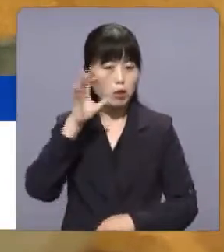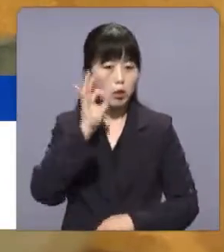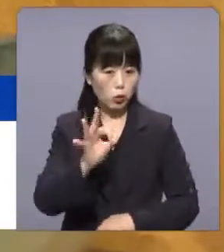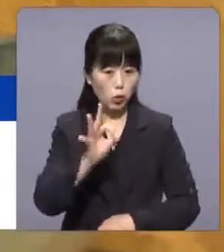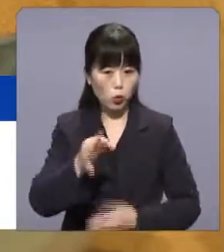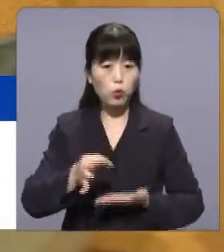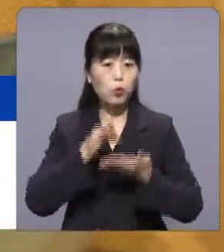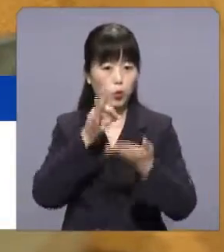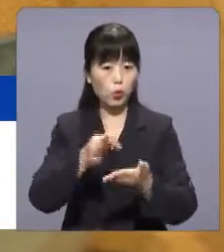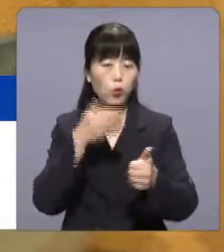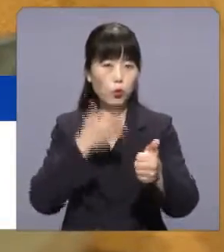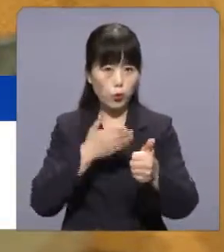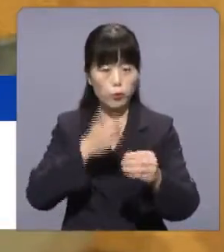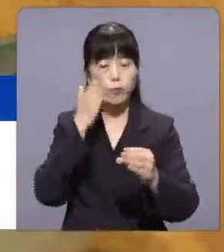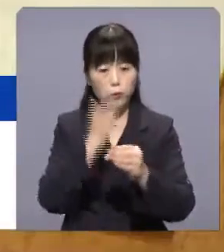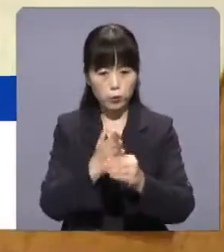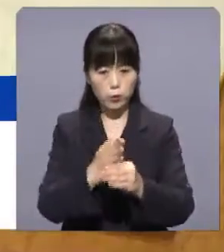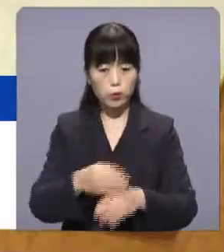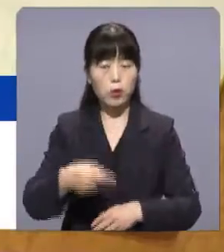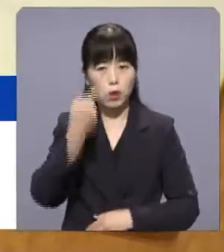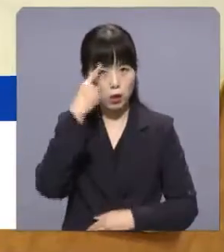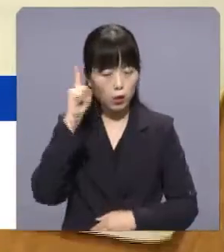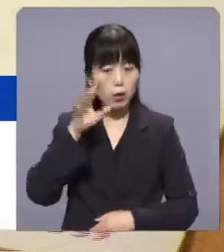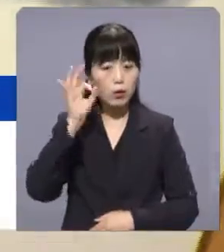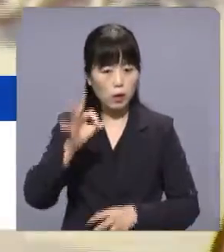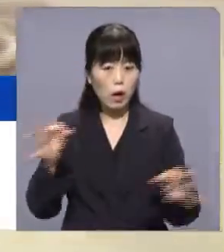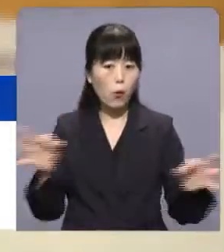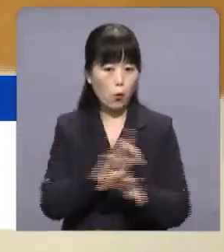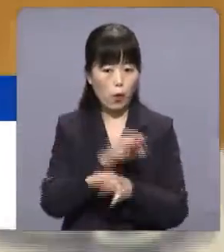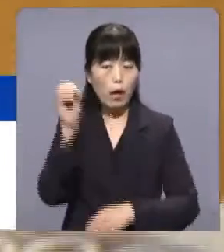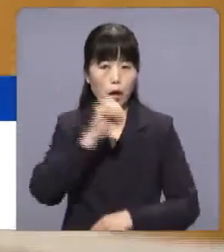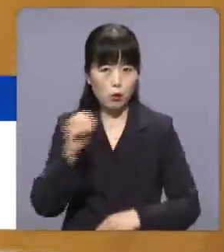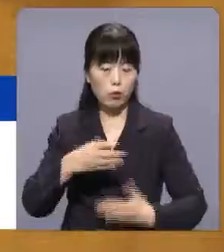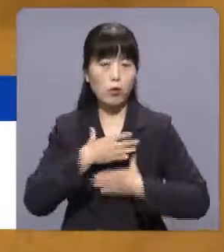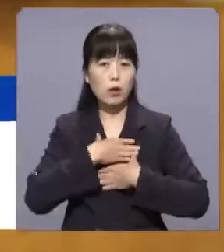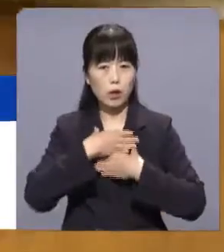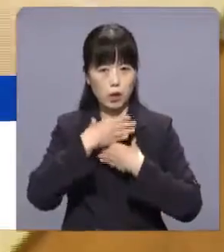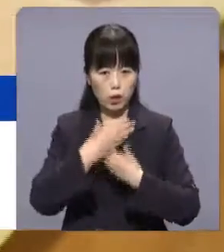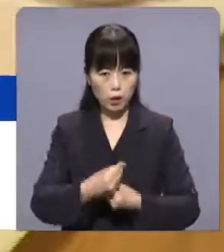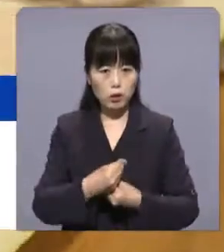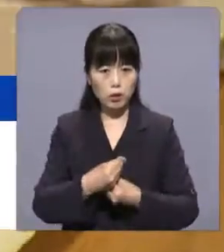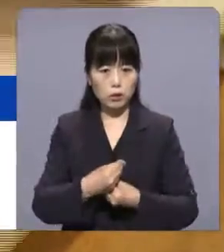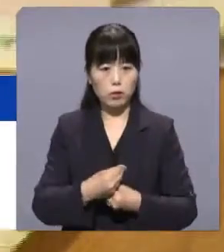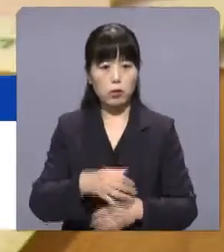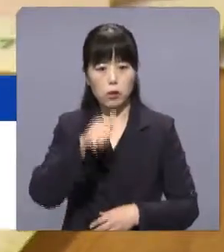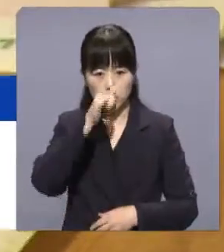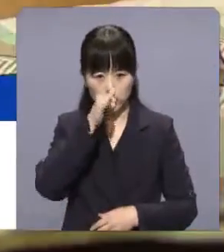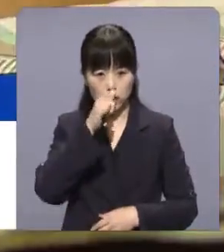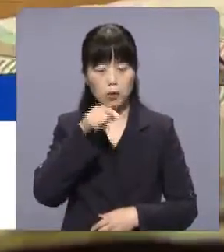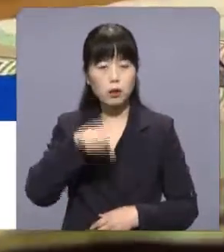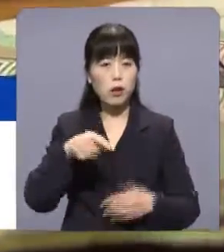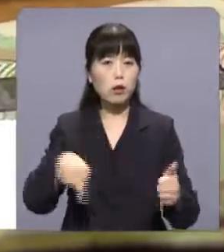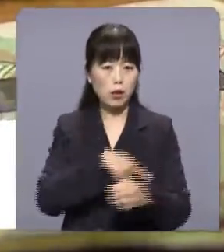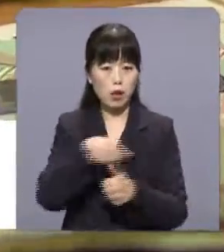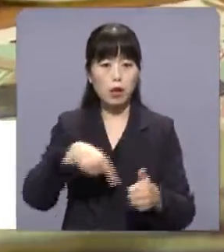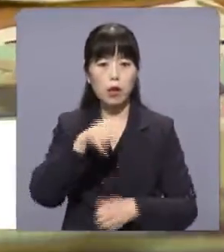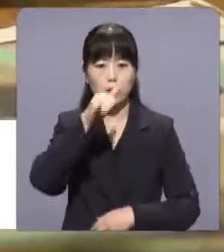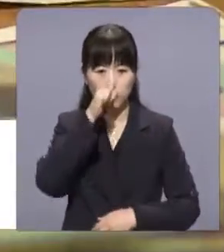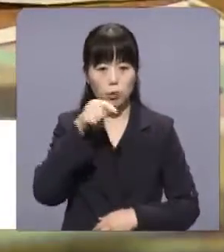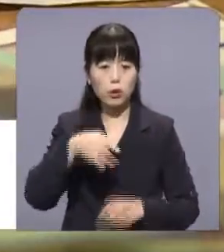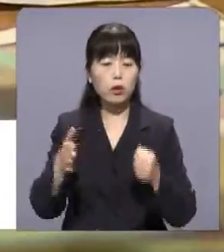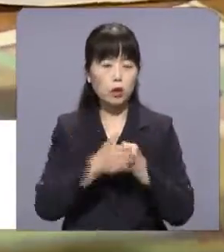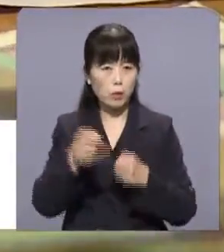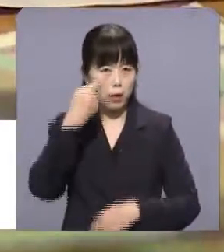루블화로 지불을 하도록 요청을 하고 있다 보니까 이제 루블화 환율은 오히려 안정이 되어 있는 그런 상황이고요.